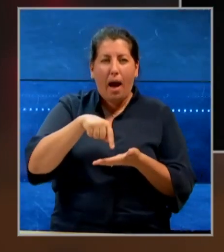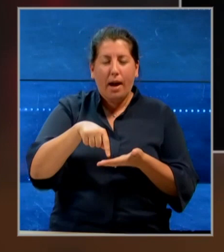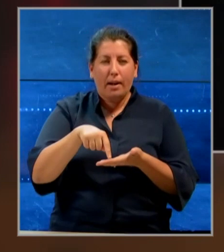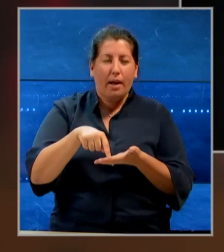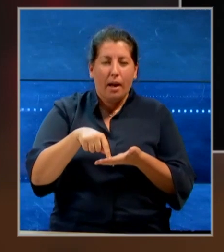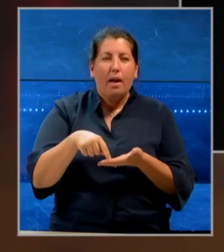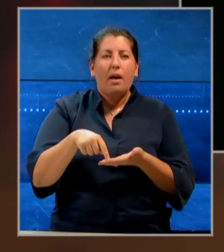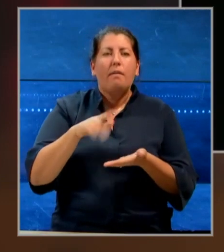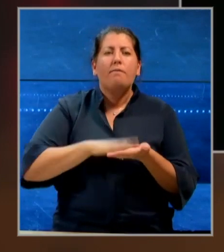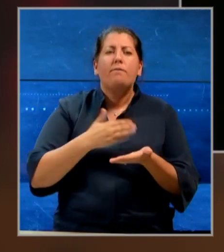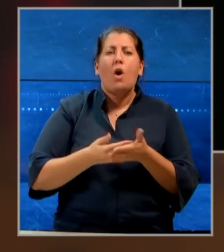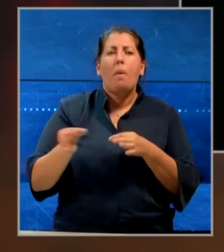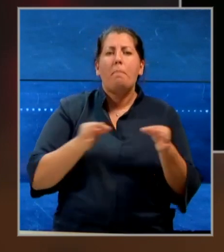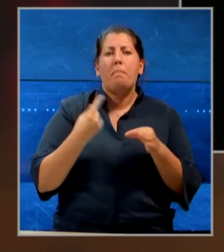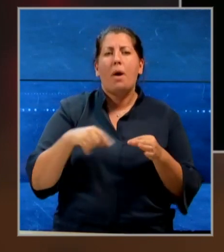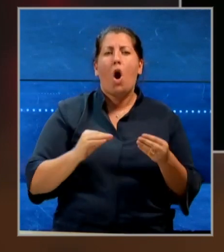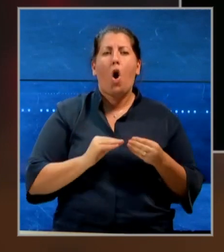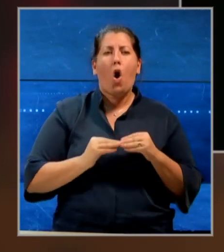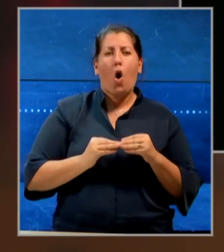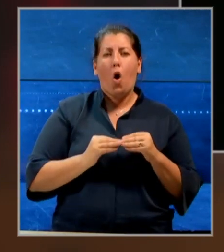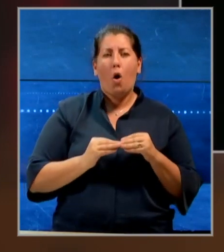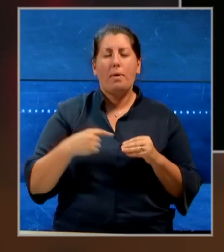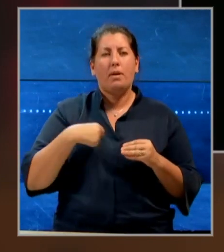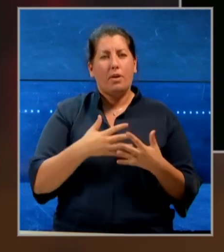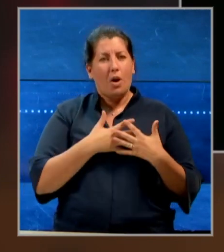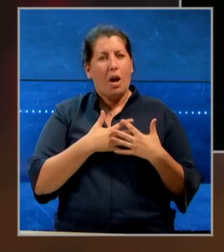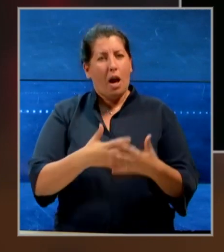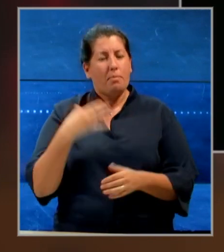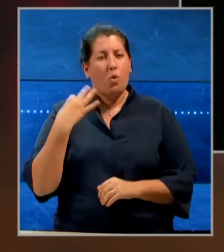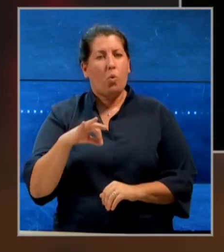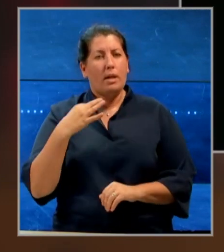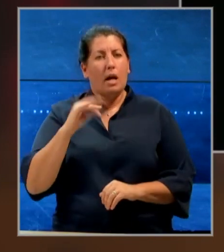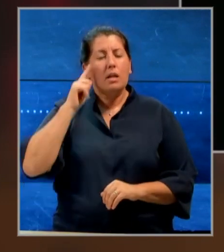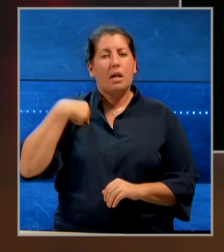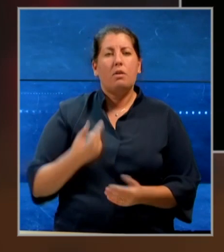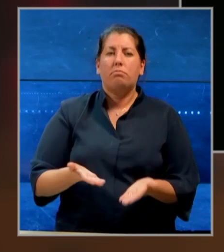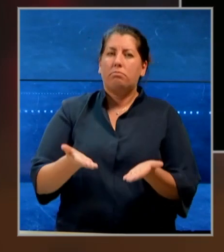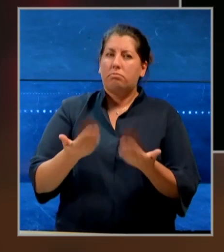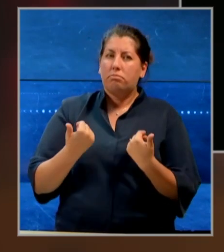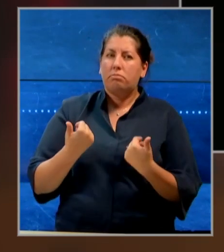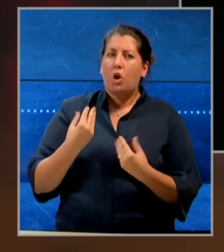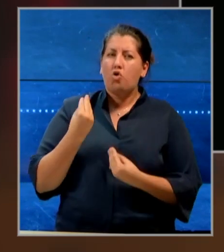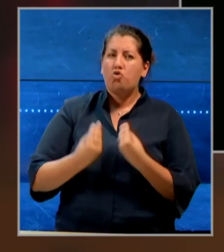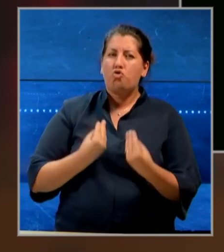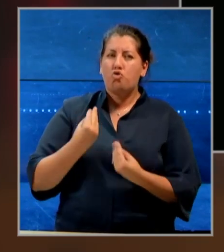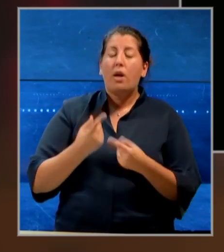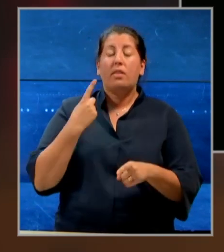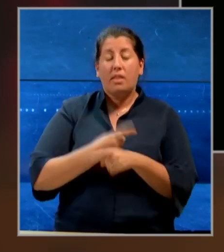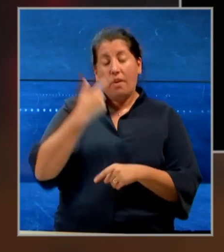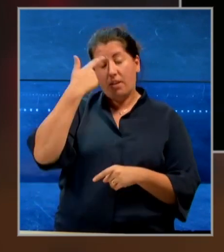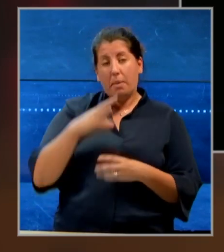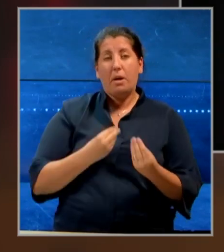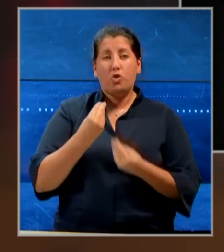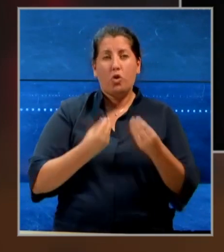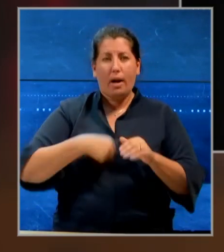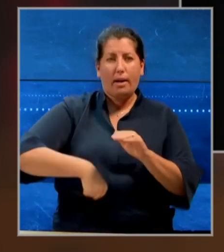questo momento? No, io sono amante della qualità, devo essere sincero. Se devo prendere un giocatore mi deve saper giocare a calcio. Il fatto fisico... Però si va